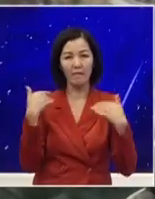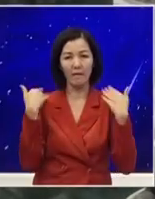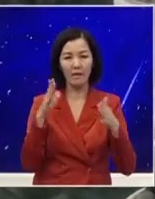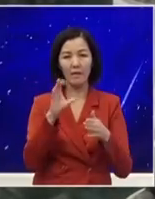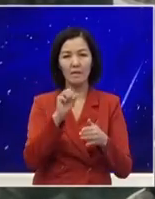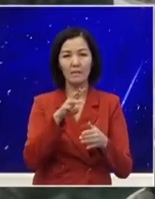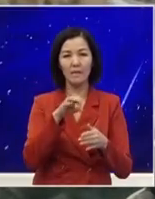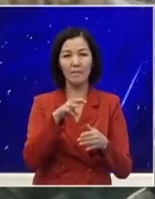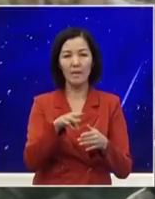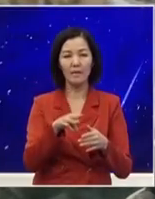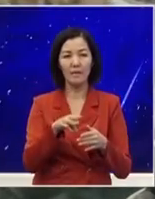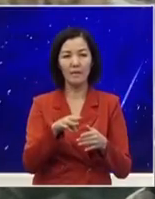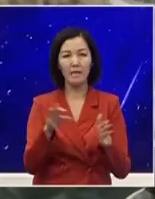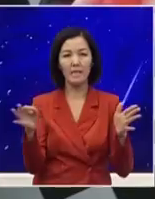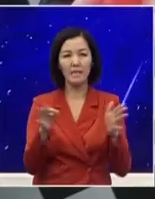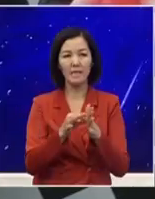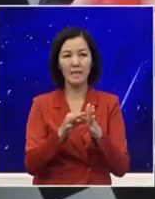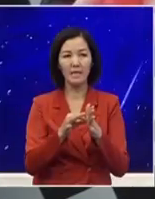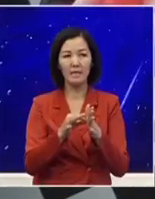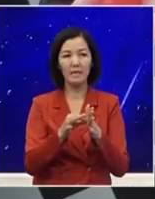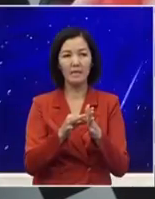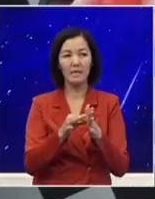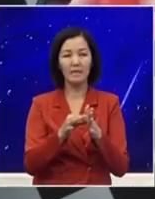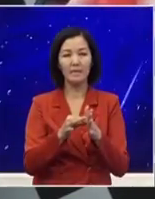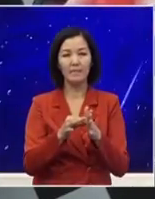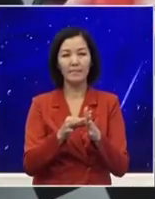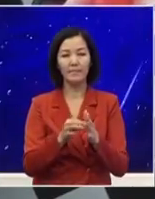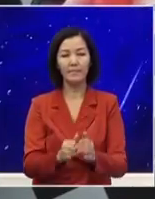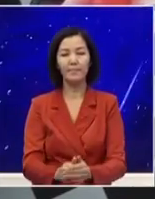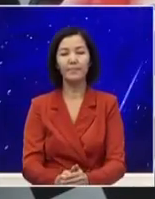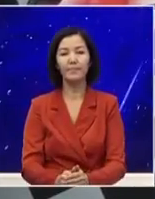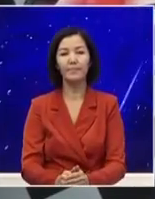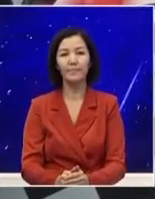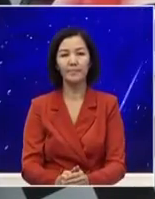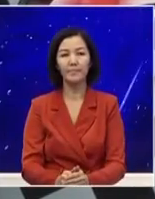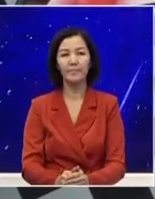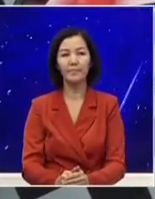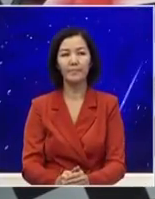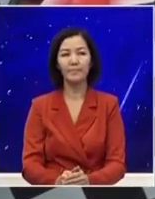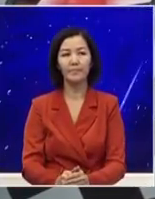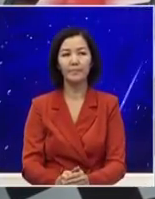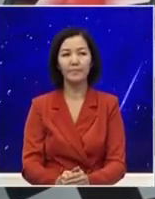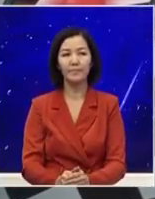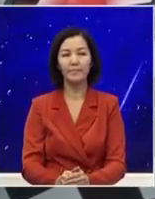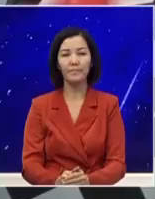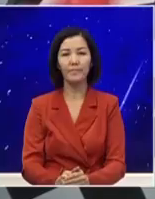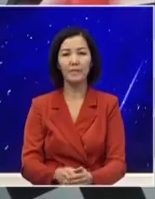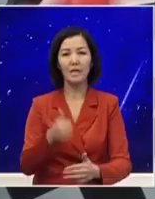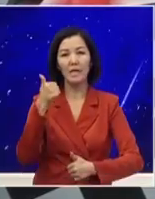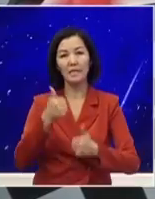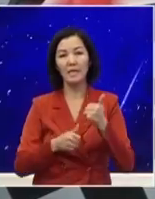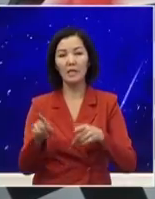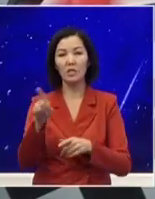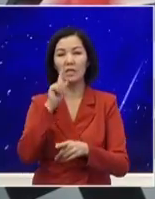Самат Жаманбаев. Ал мақсаты... Таким образом мы будем продвигать мастерство обращения летательными аппаратами. Сайыс